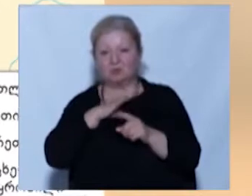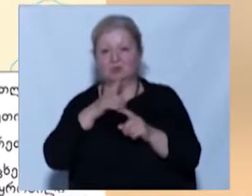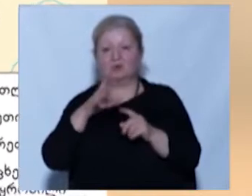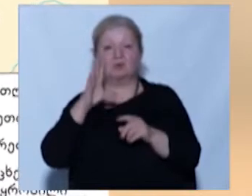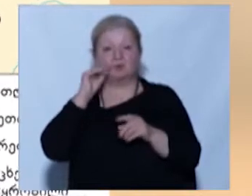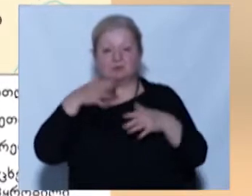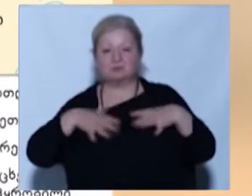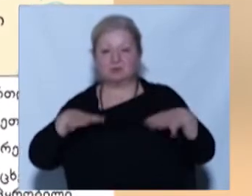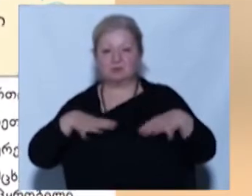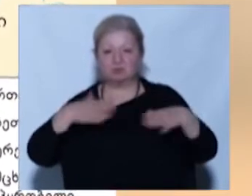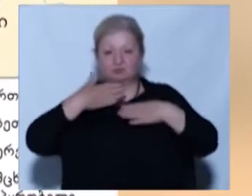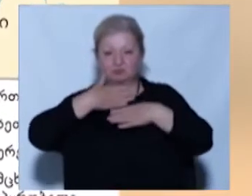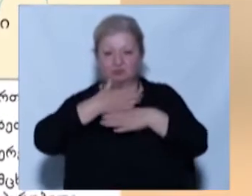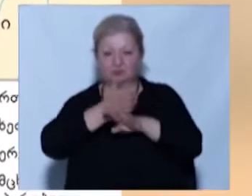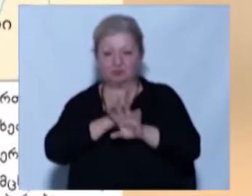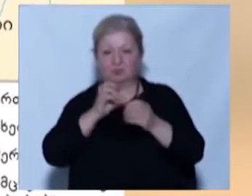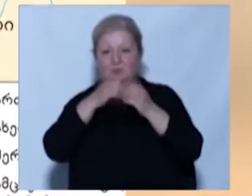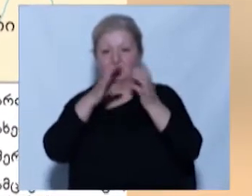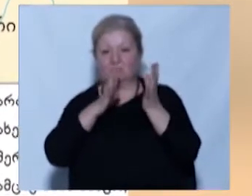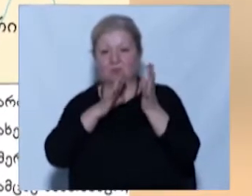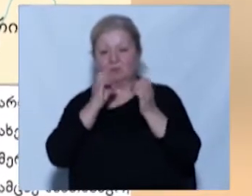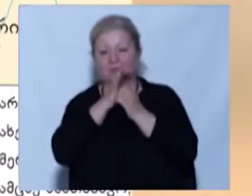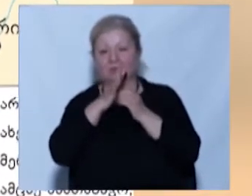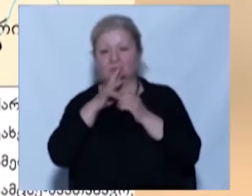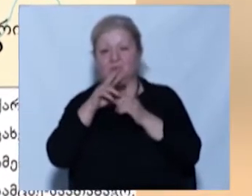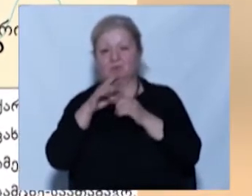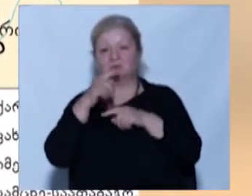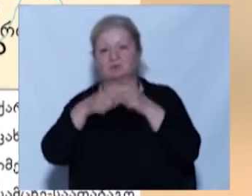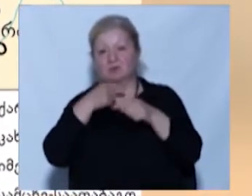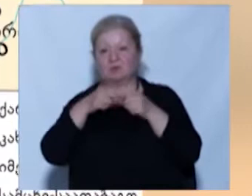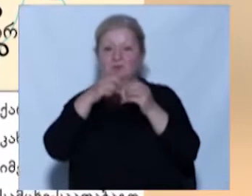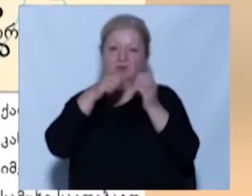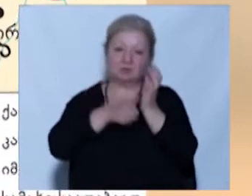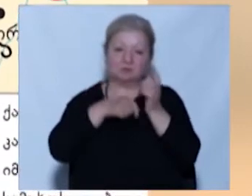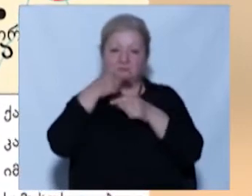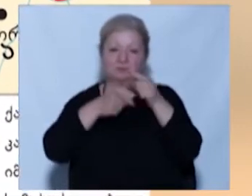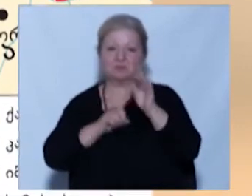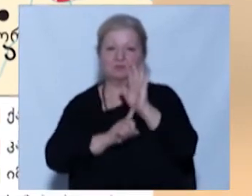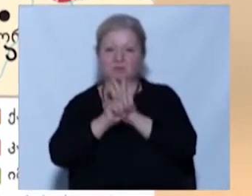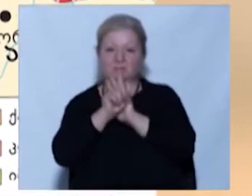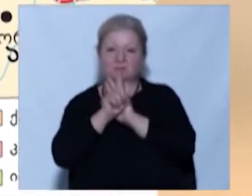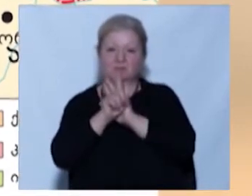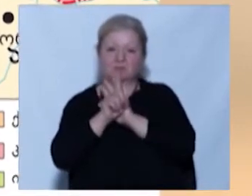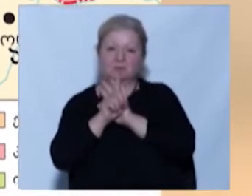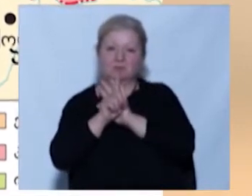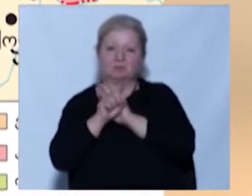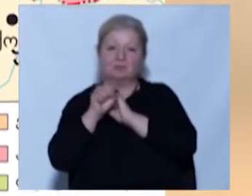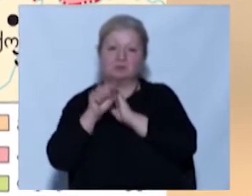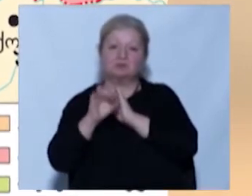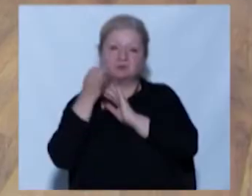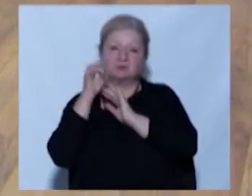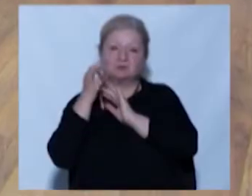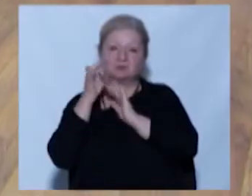საქართველოს დაქუცმაცებულობის შემდეგ, ანუ მე-15 საუკუნის ბოლოდან და მე-16 საუკუნიდან